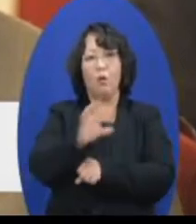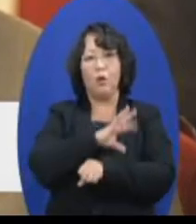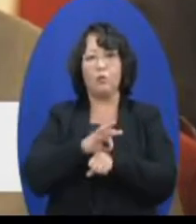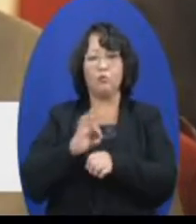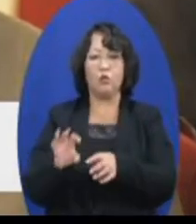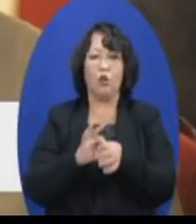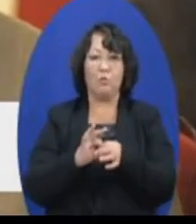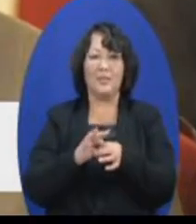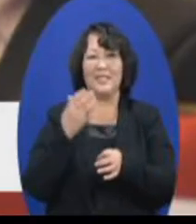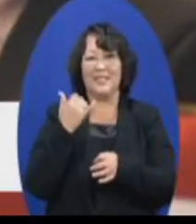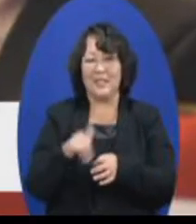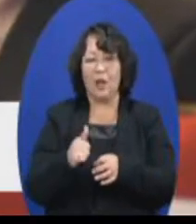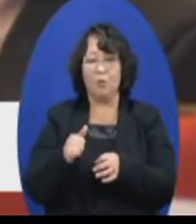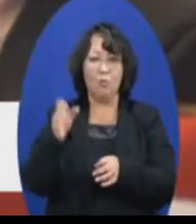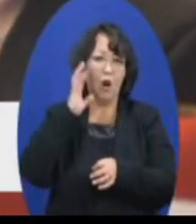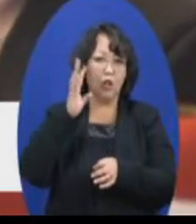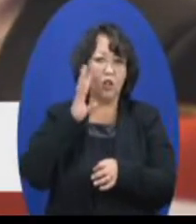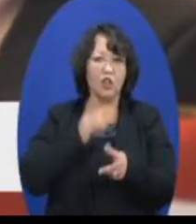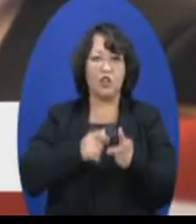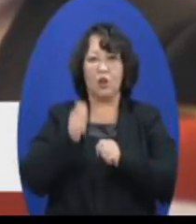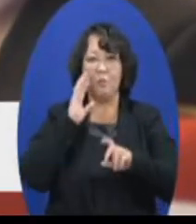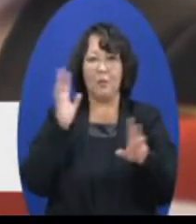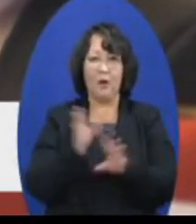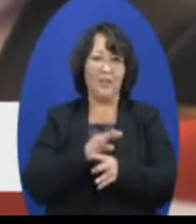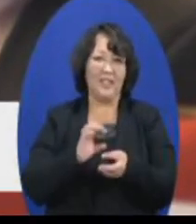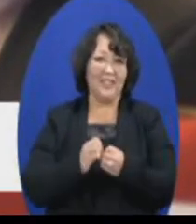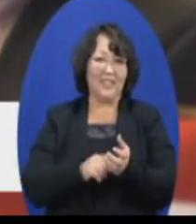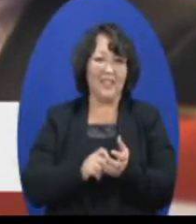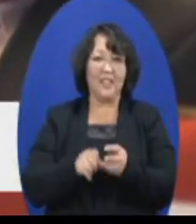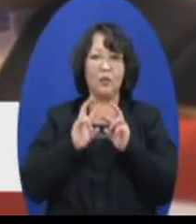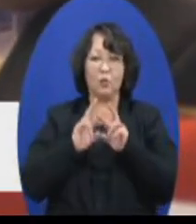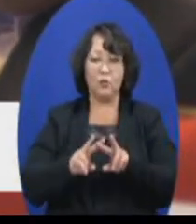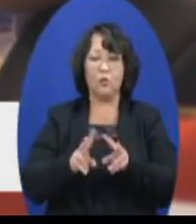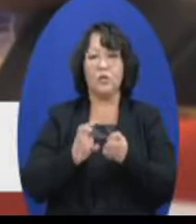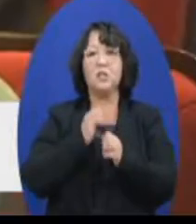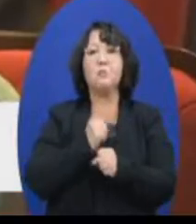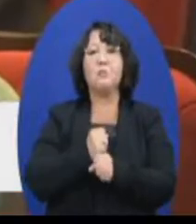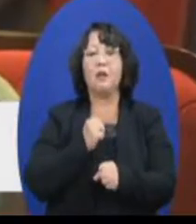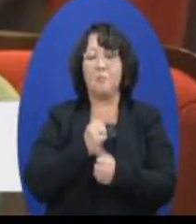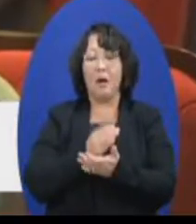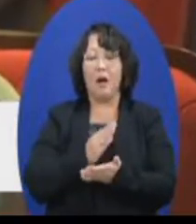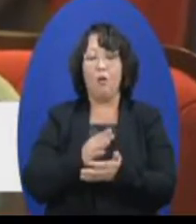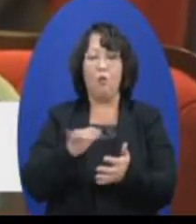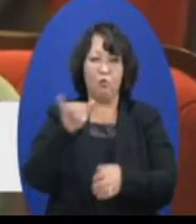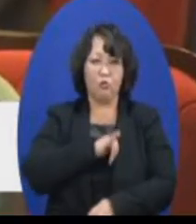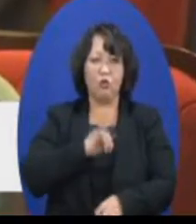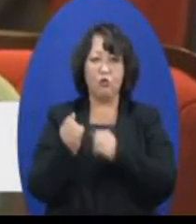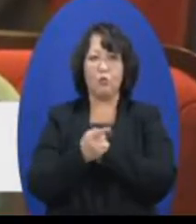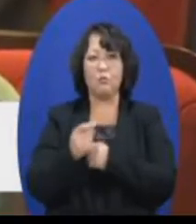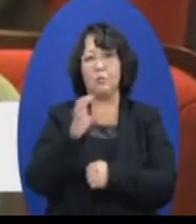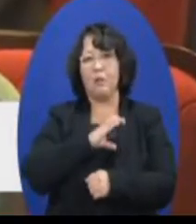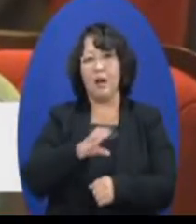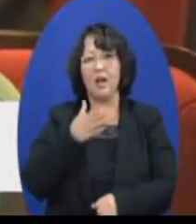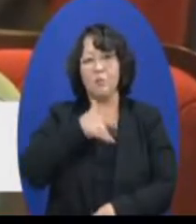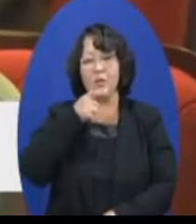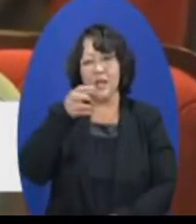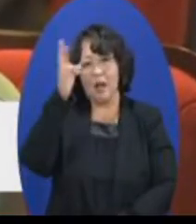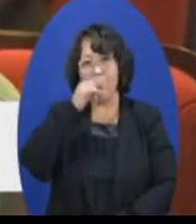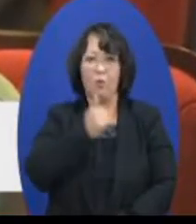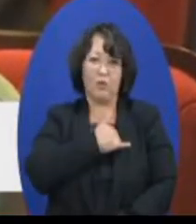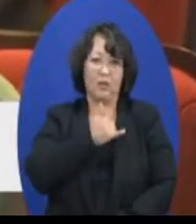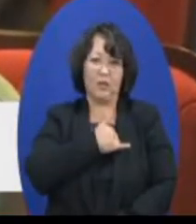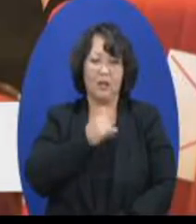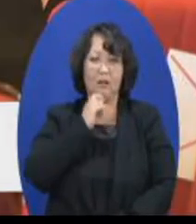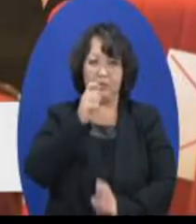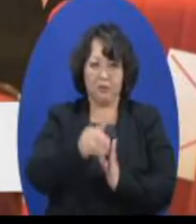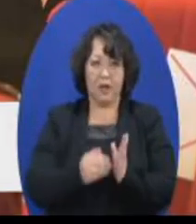байдлаа холбогдуулан зарим талын бодлогын зохицуултуудыг үргэлжлүүлэн хийж байна гэдгийг улсын онцгой комисс болон эрүүл мэндийн яамны